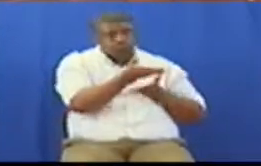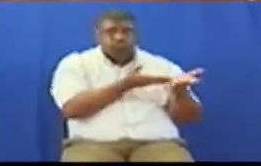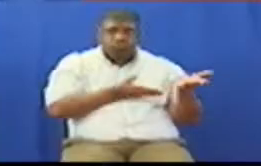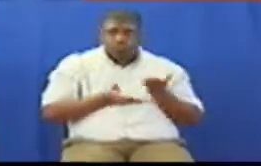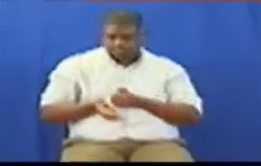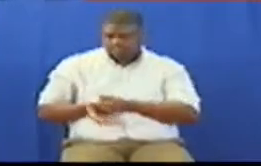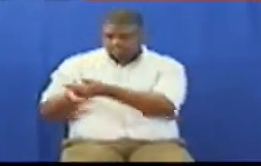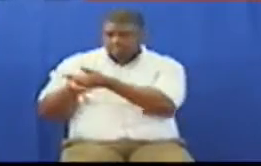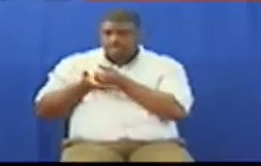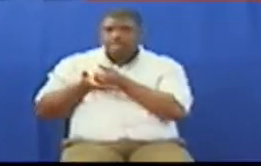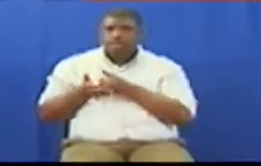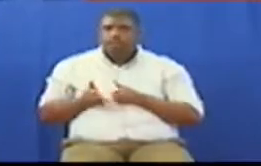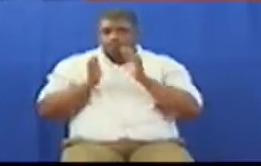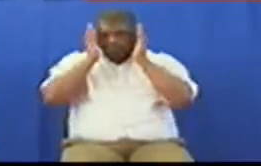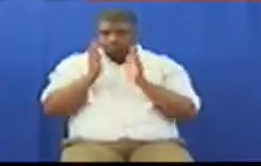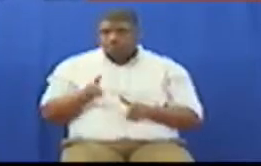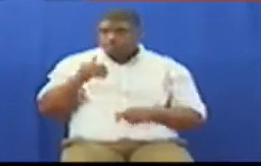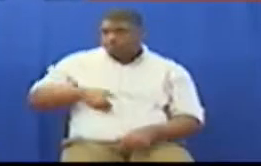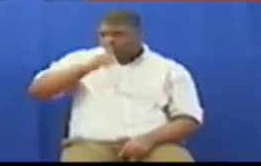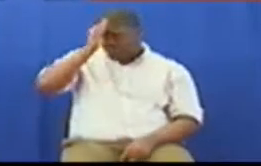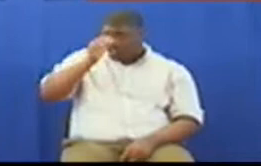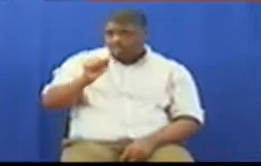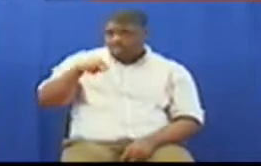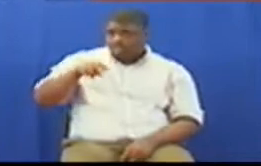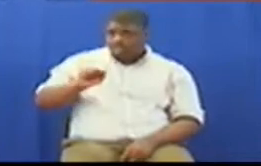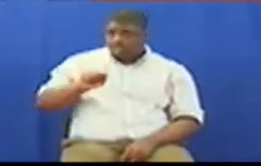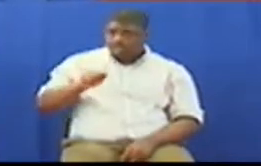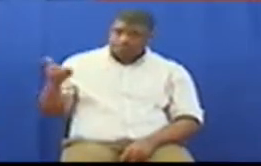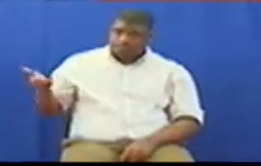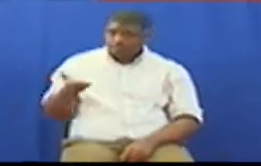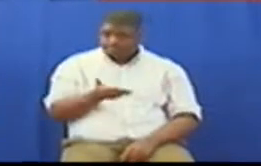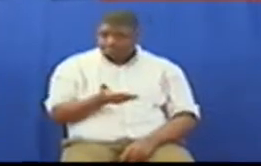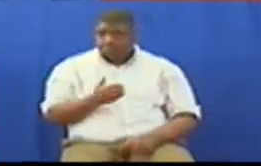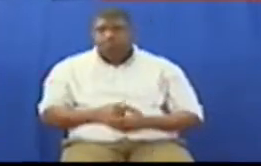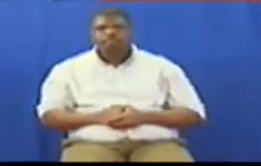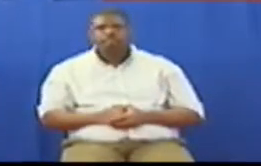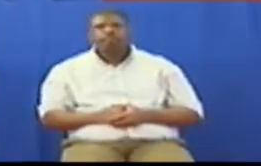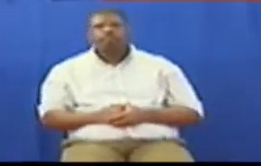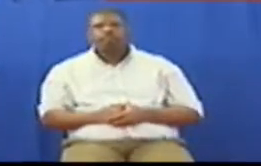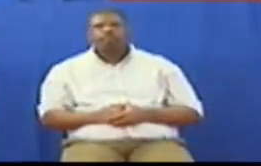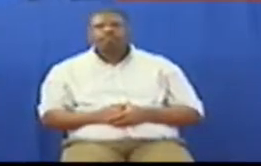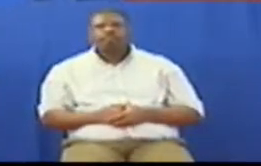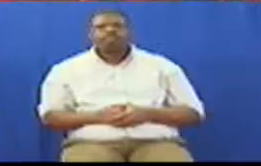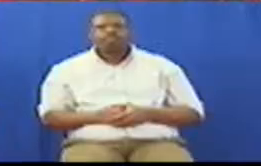Profesa Ana Tibaijuka atafuatiwa na Mheshimiwa Martha Moses Mlata.